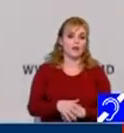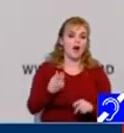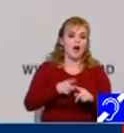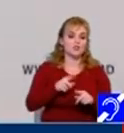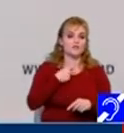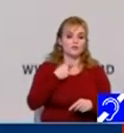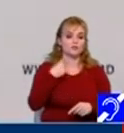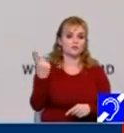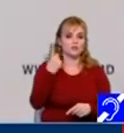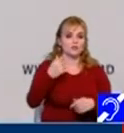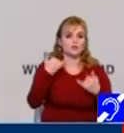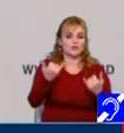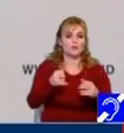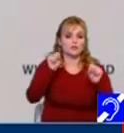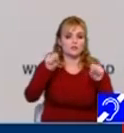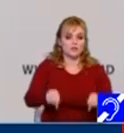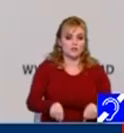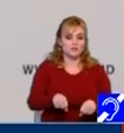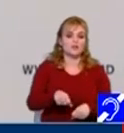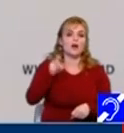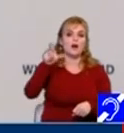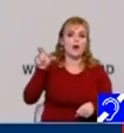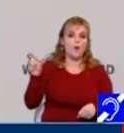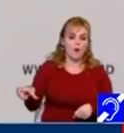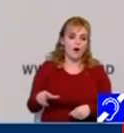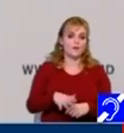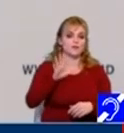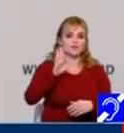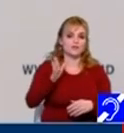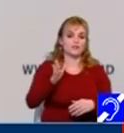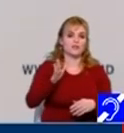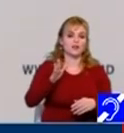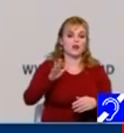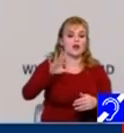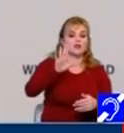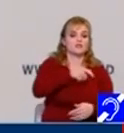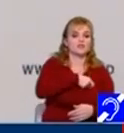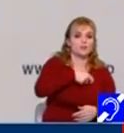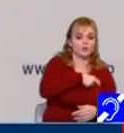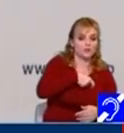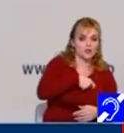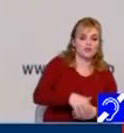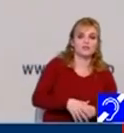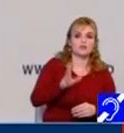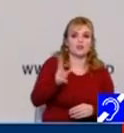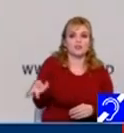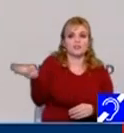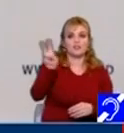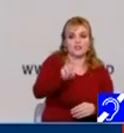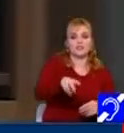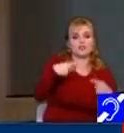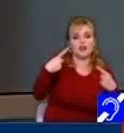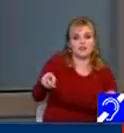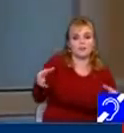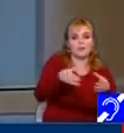uninominal ne dă posibilitatea ca raioanele să fie reprezentate în Parlament de oameni locali, nu de deputați puși pe liste de